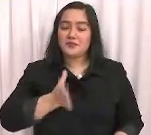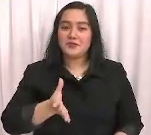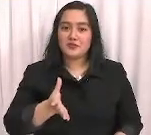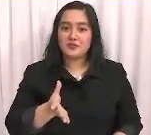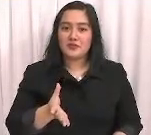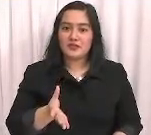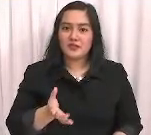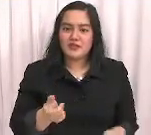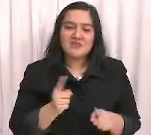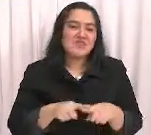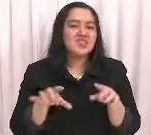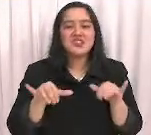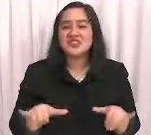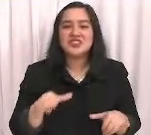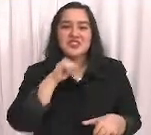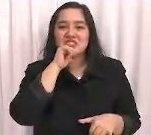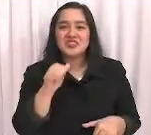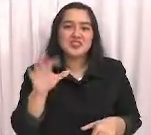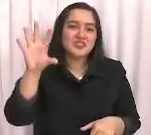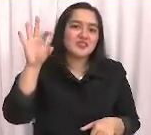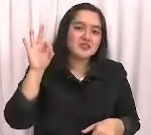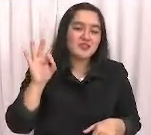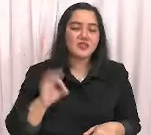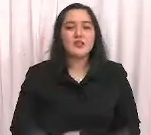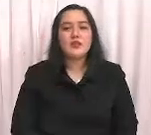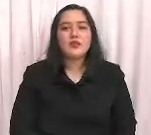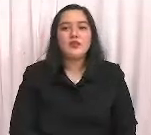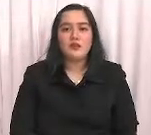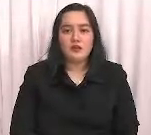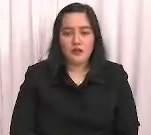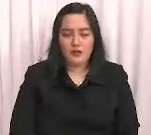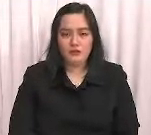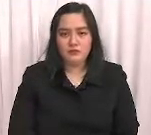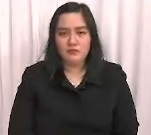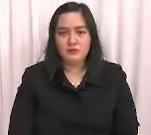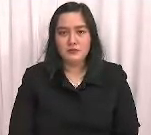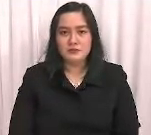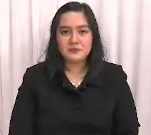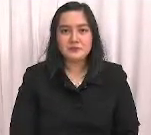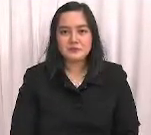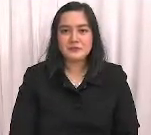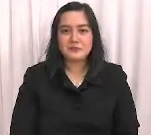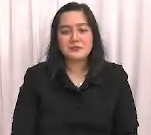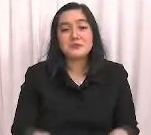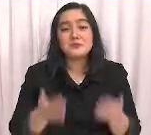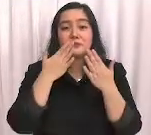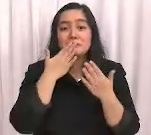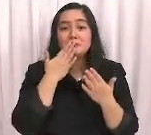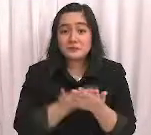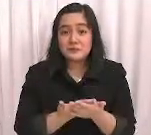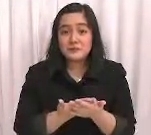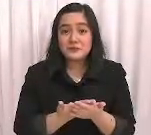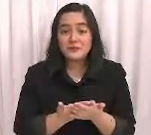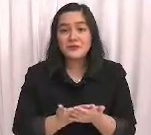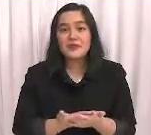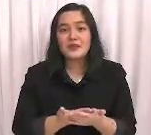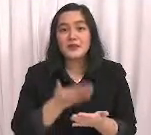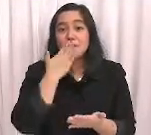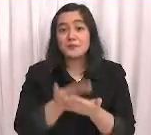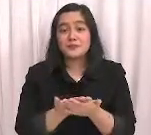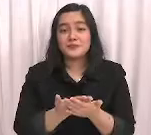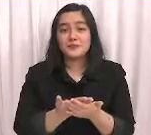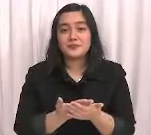Ay wala pa rin. Pero mga kapatid, ang kagandahan dito ay meron tayo, merong sinabi si Solomon, yung kanyang